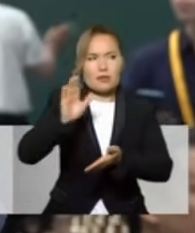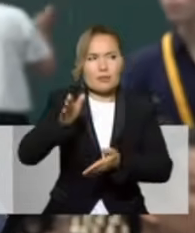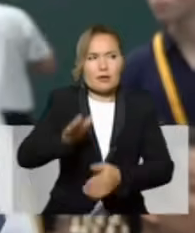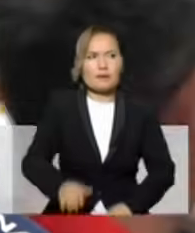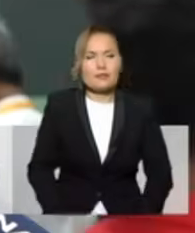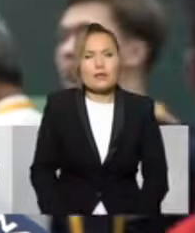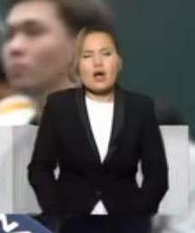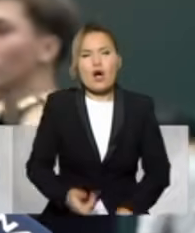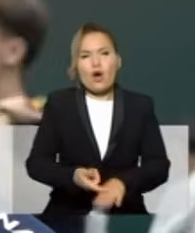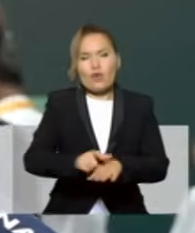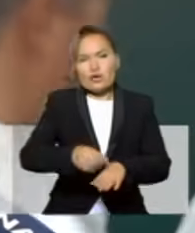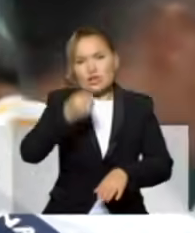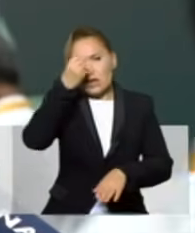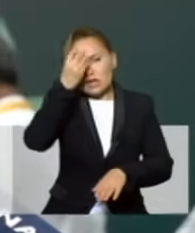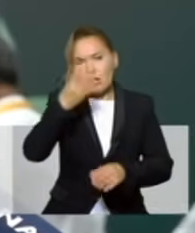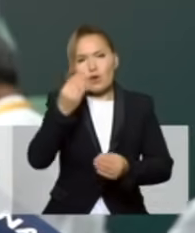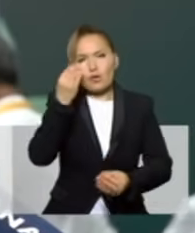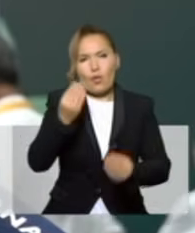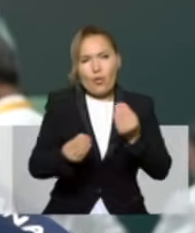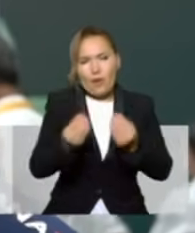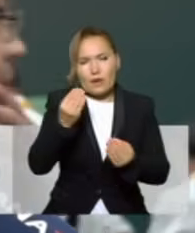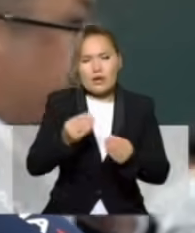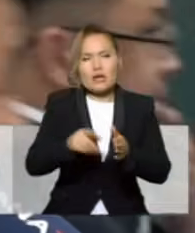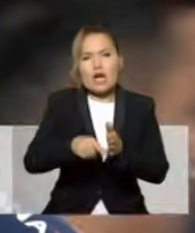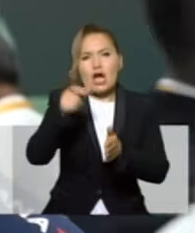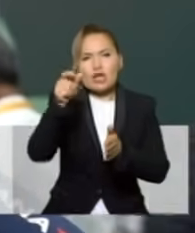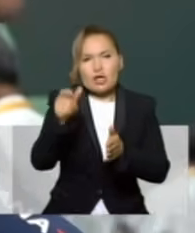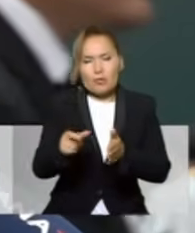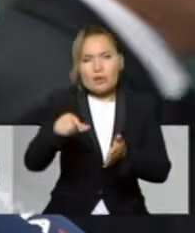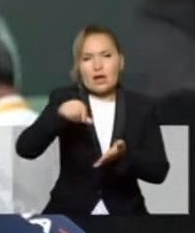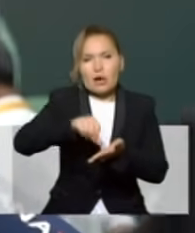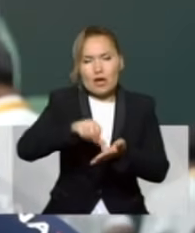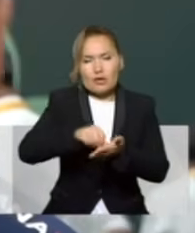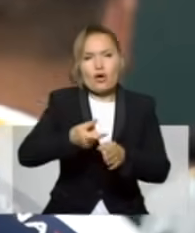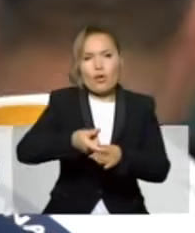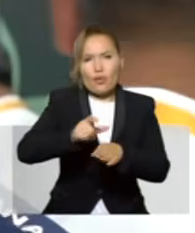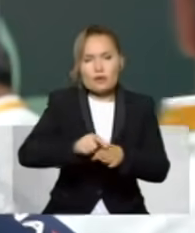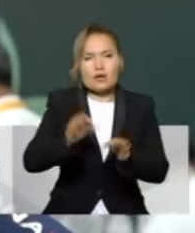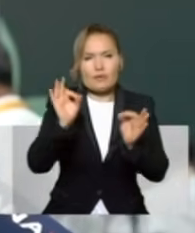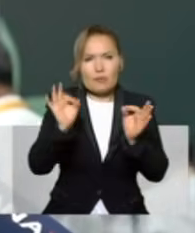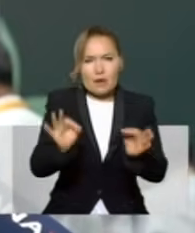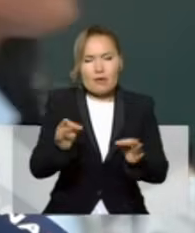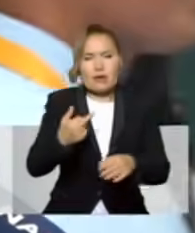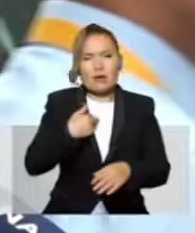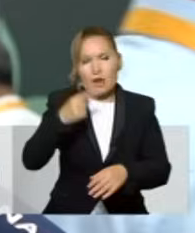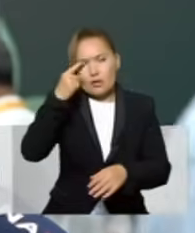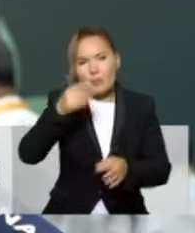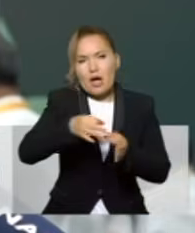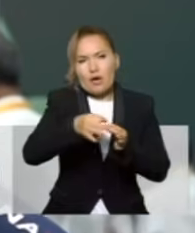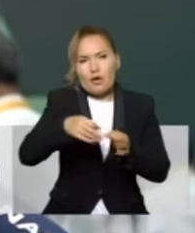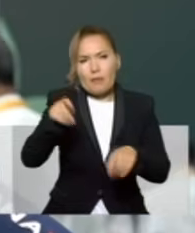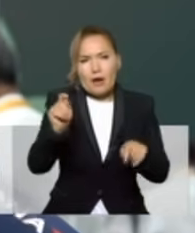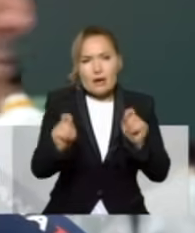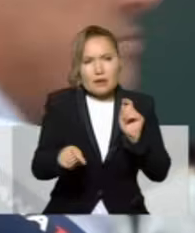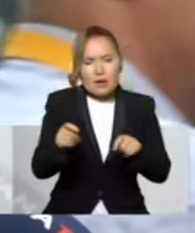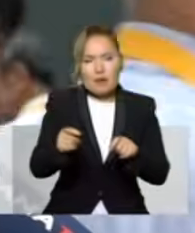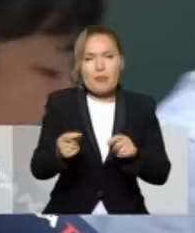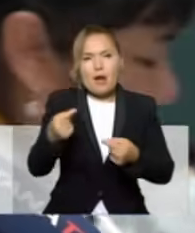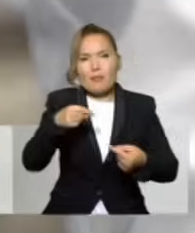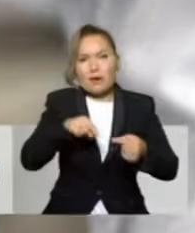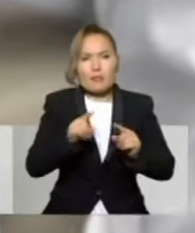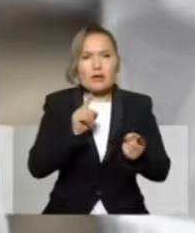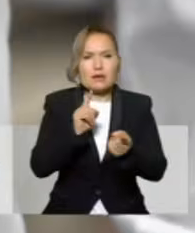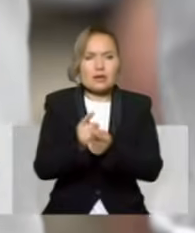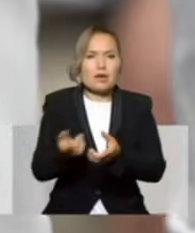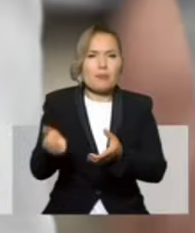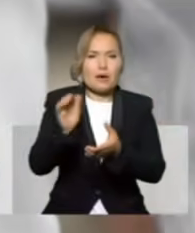интеллектуалды ойын ғой. Бұл шараға депутаттардың қатысып жатқанында өте дұрыс деп есептеймін. Өйткені жан-жақтан депутаттар келіп, мына жерде бір-бірімізбен